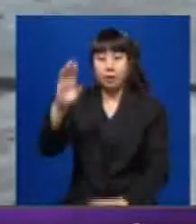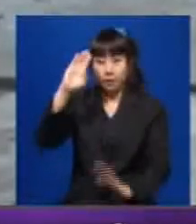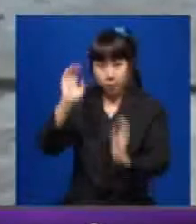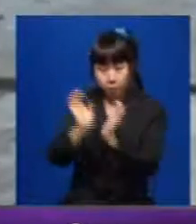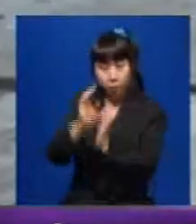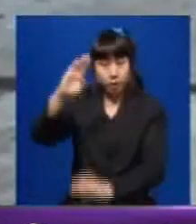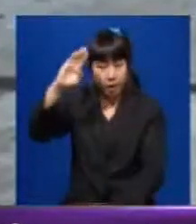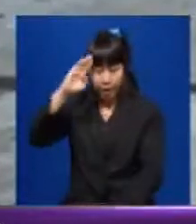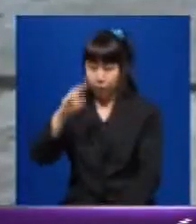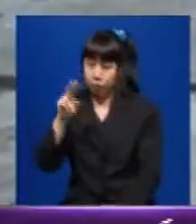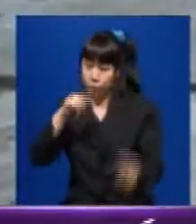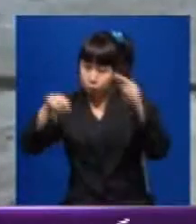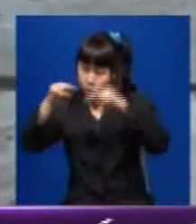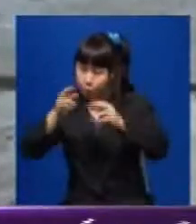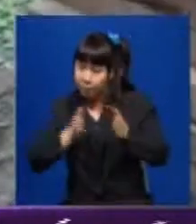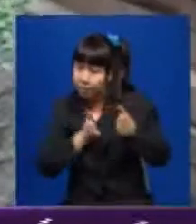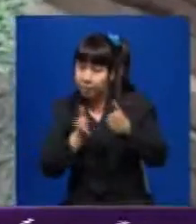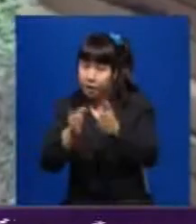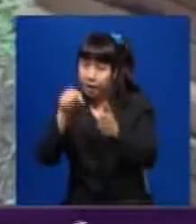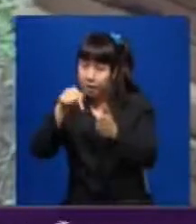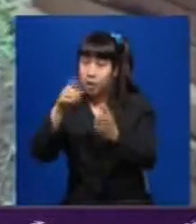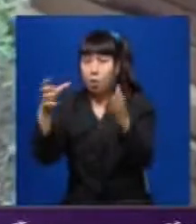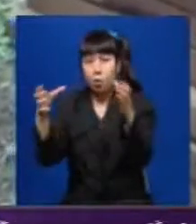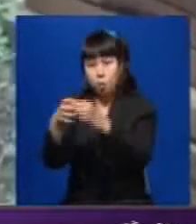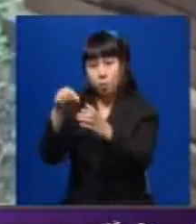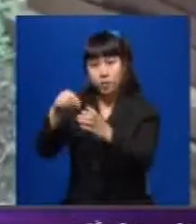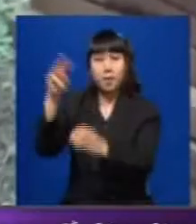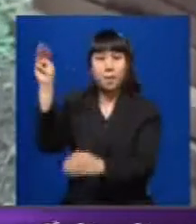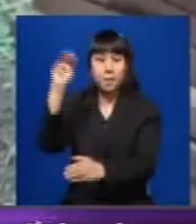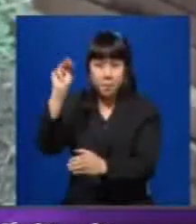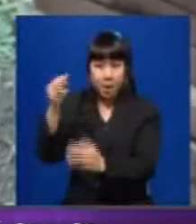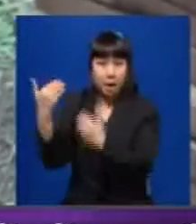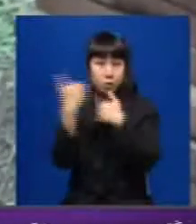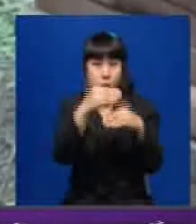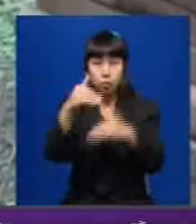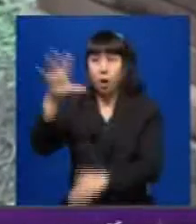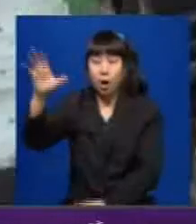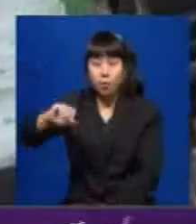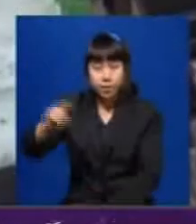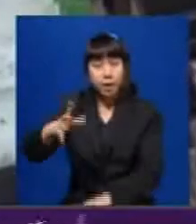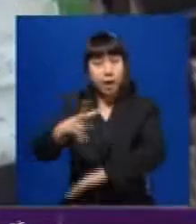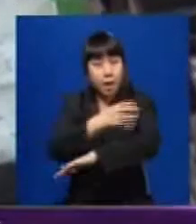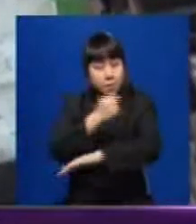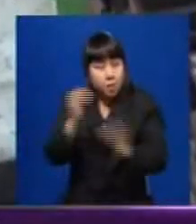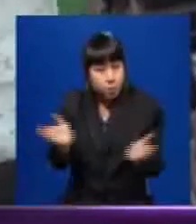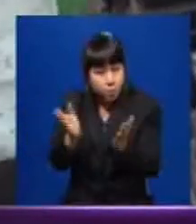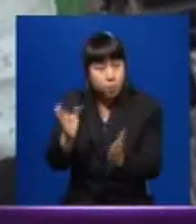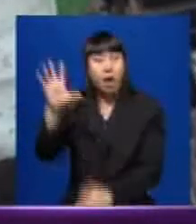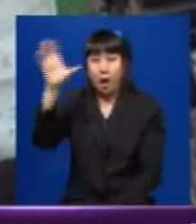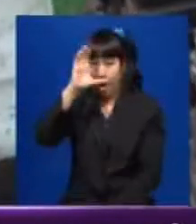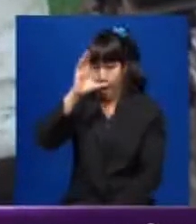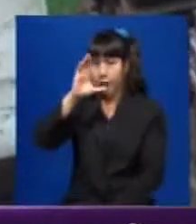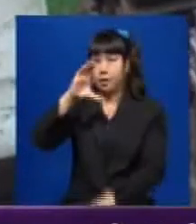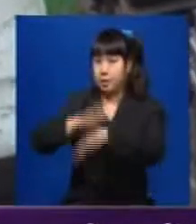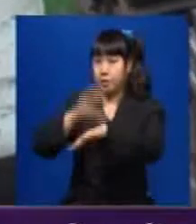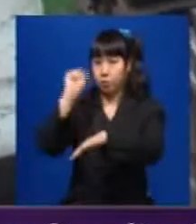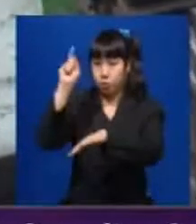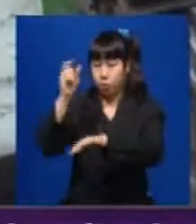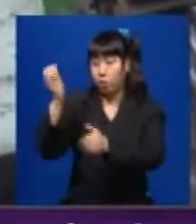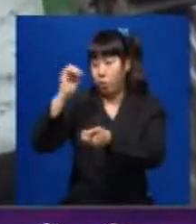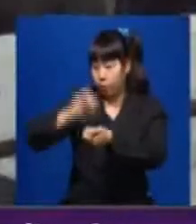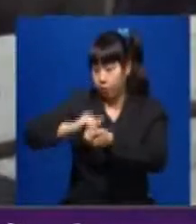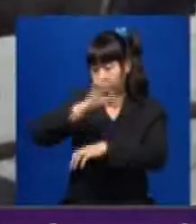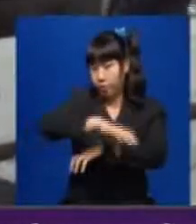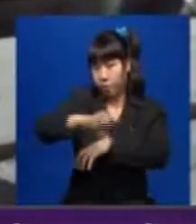กำลังตรวจสอบถามเส้นทางและที่มาของกลุ่มมอดไม้อิทธิพลของนักการเมืองในพื้นที่ให้ได้โดยเร็วๆโดยได้ขอความร่วมมือ